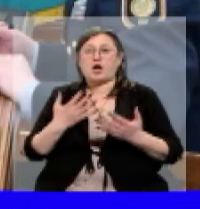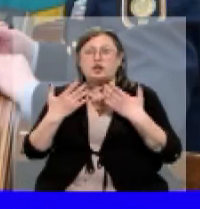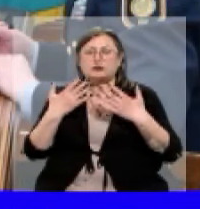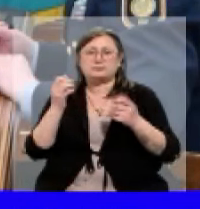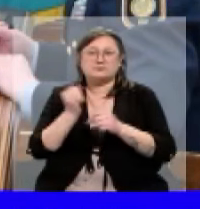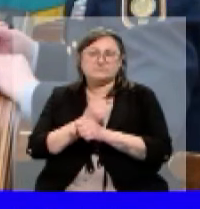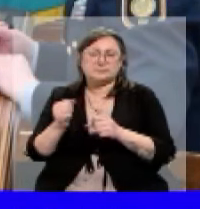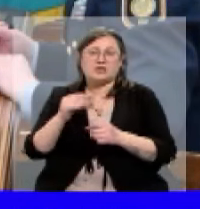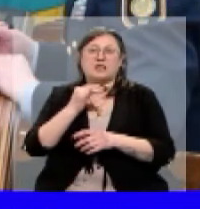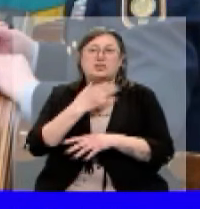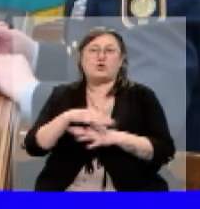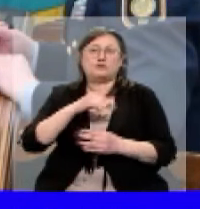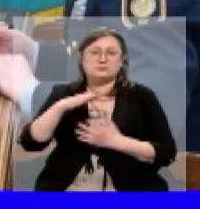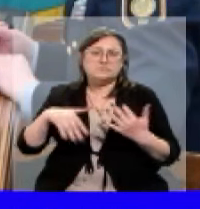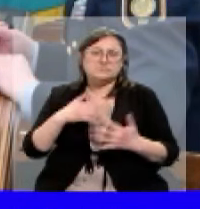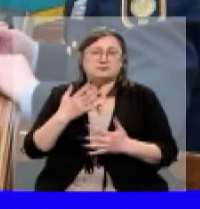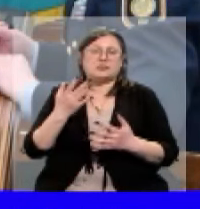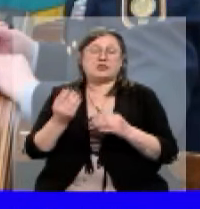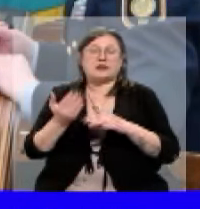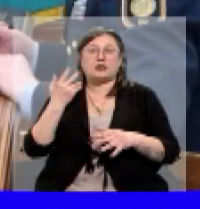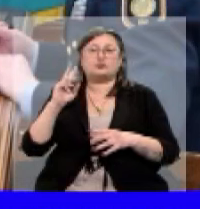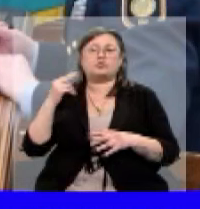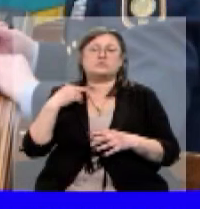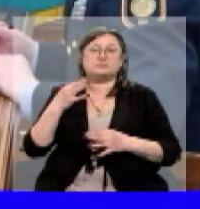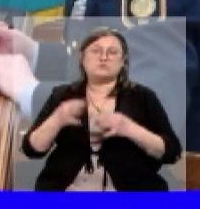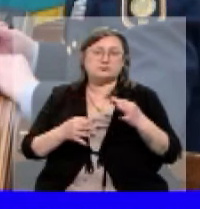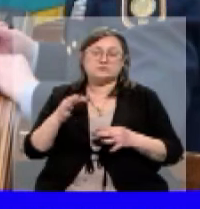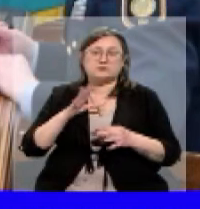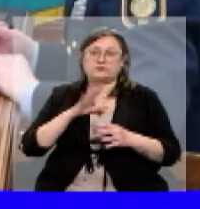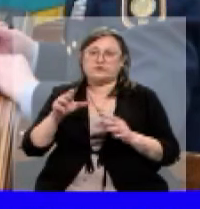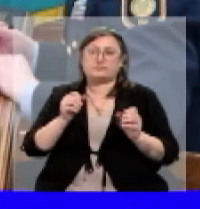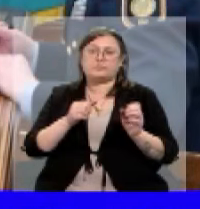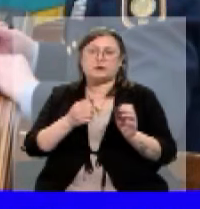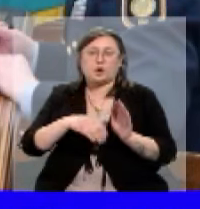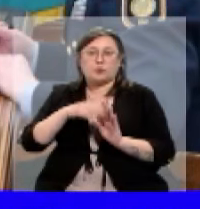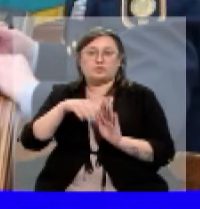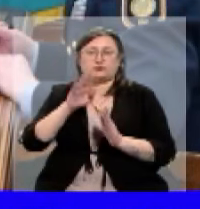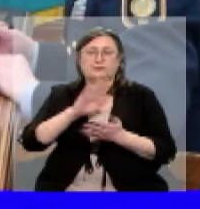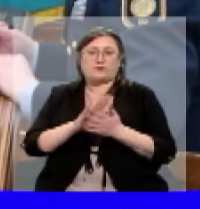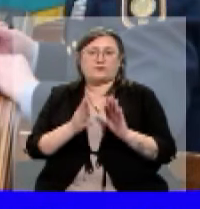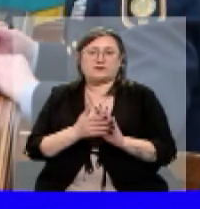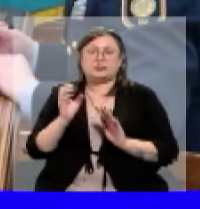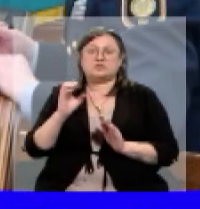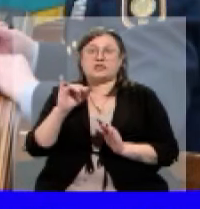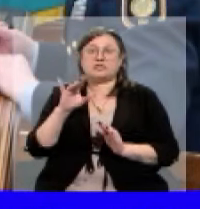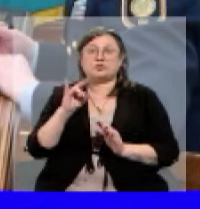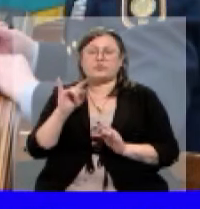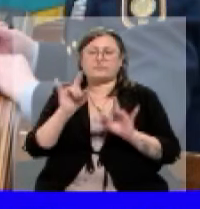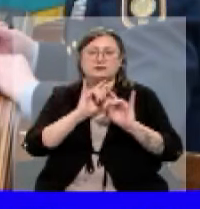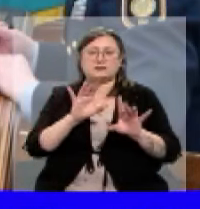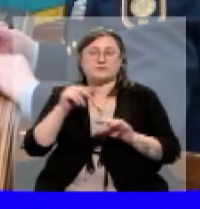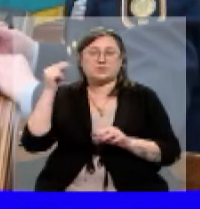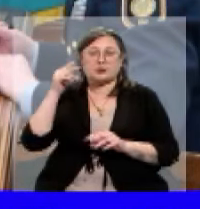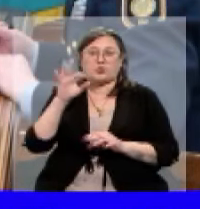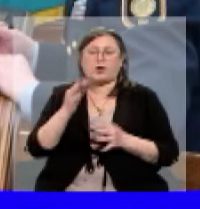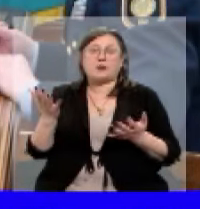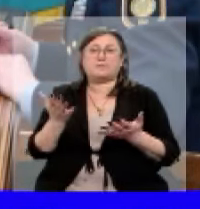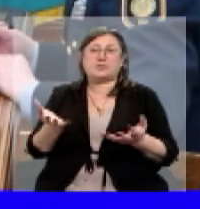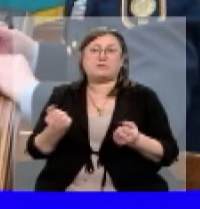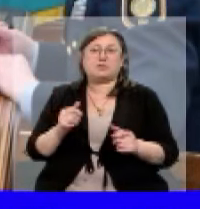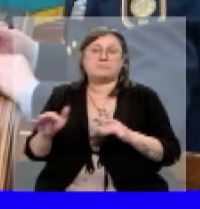және бұрын сотталған азаматтар істеген қылмыстар айтарлықтай азайған. Мемлекет басшысына құқық бұзушылықтың алдын алуға бағытталған